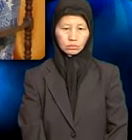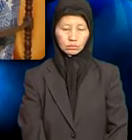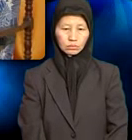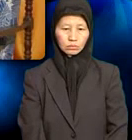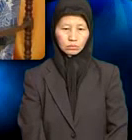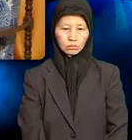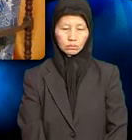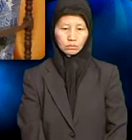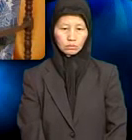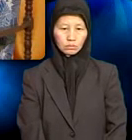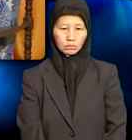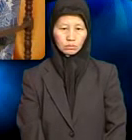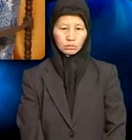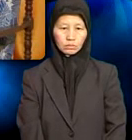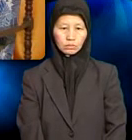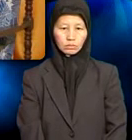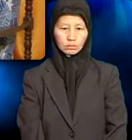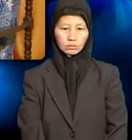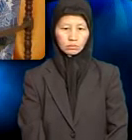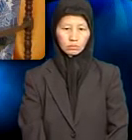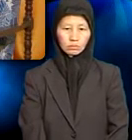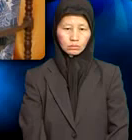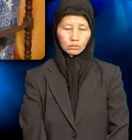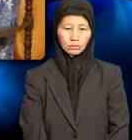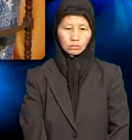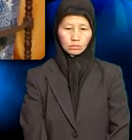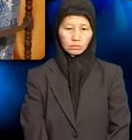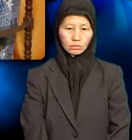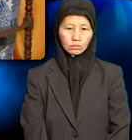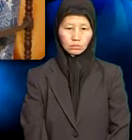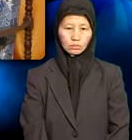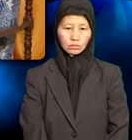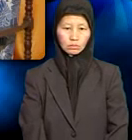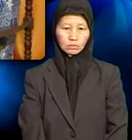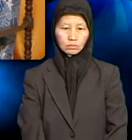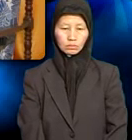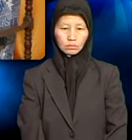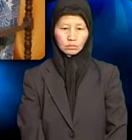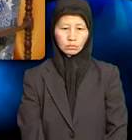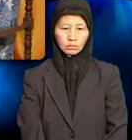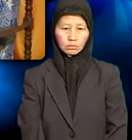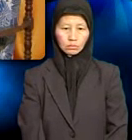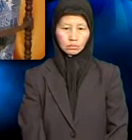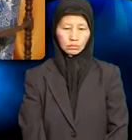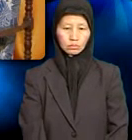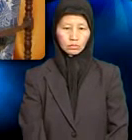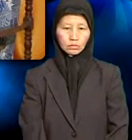نعبد وإياك نستعين اهدنا الصراط صراط الذين أنعمت عليهم غير